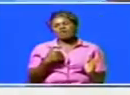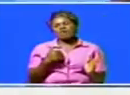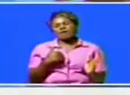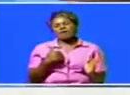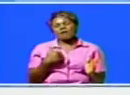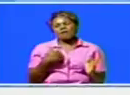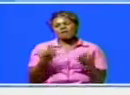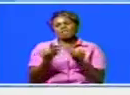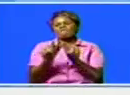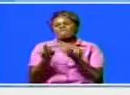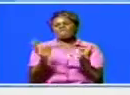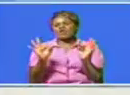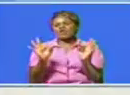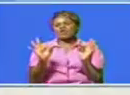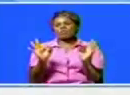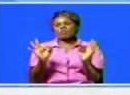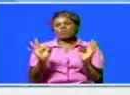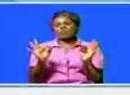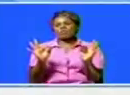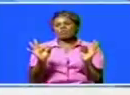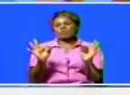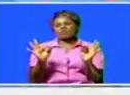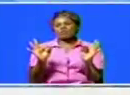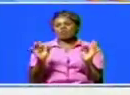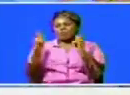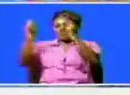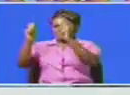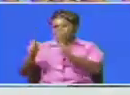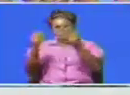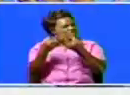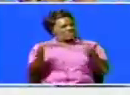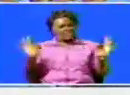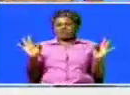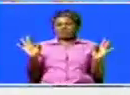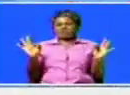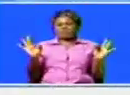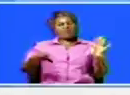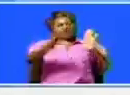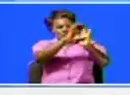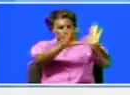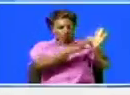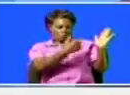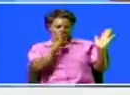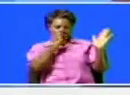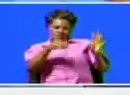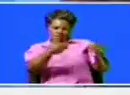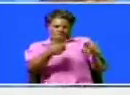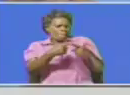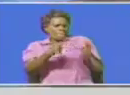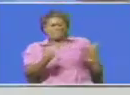ni uhuru wetu, tuseme, ya kudemonstrate. Hiyo ni uhuru wetu, ya kikatiba.